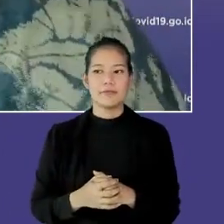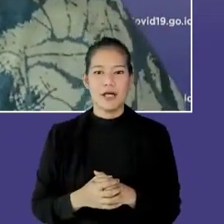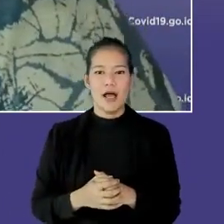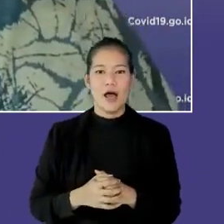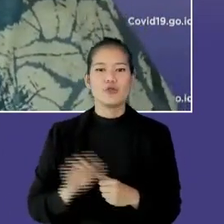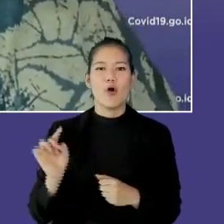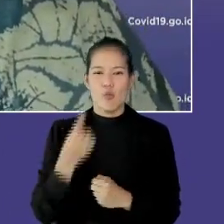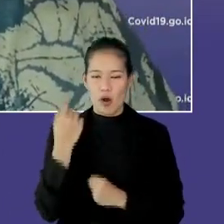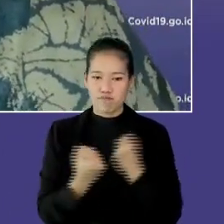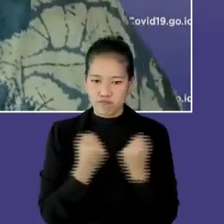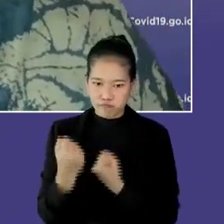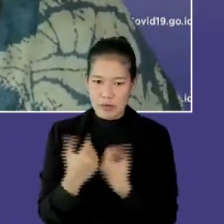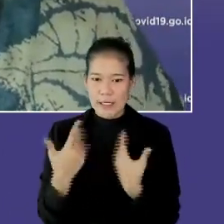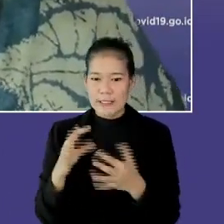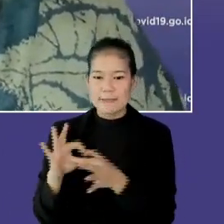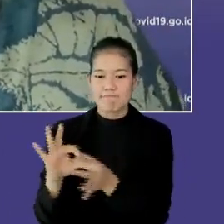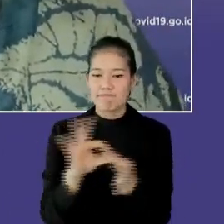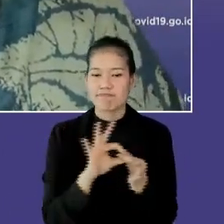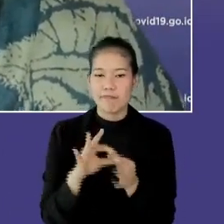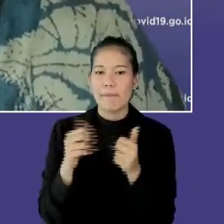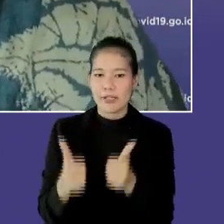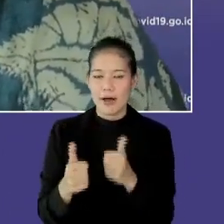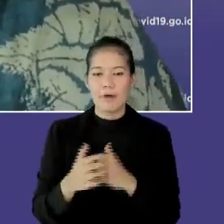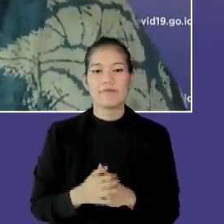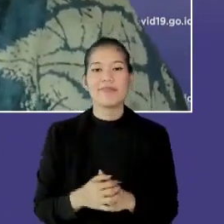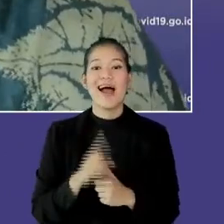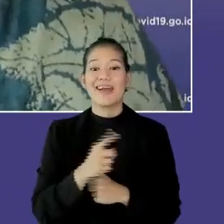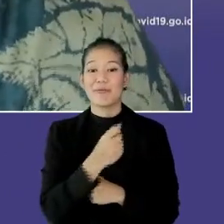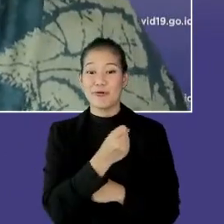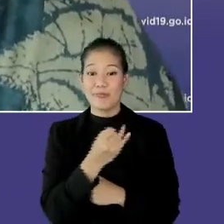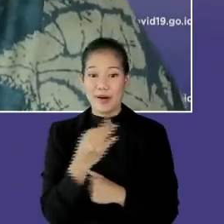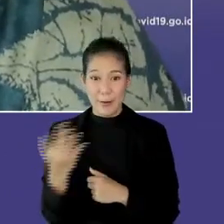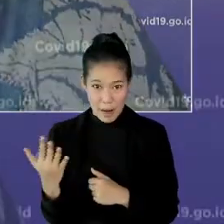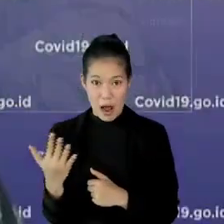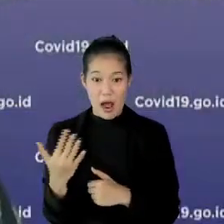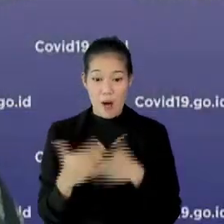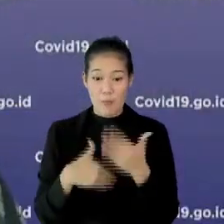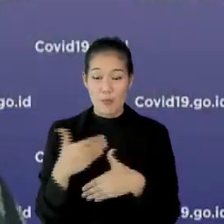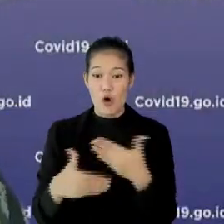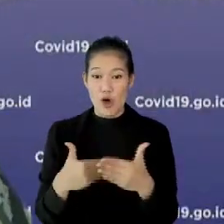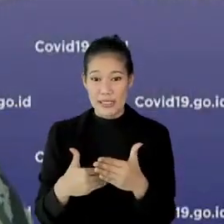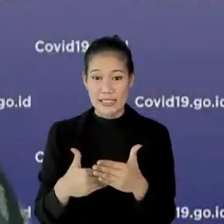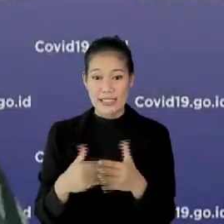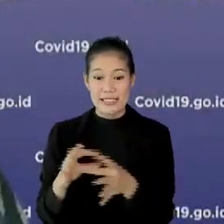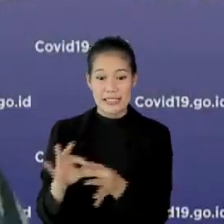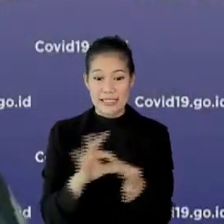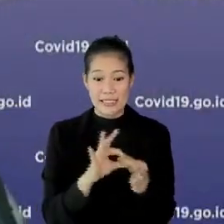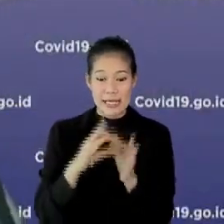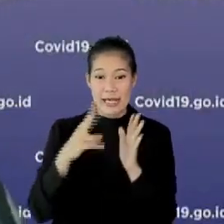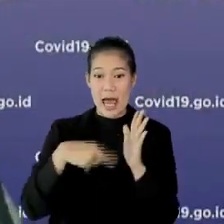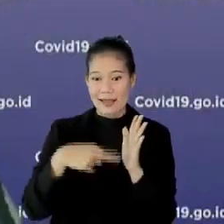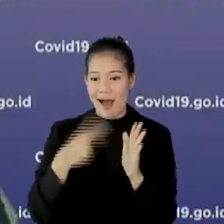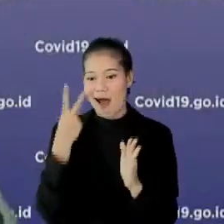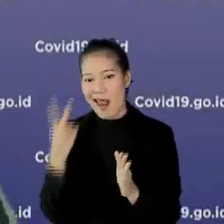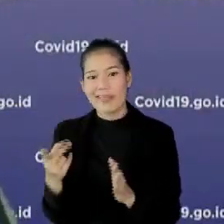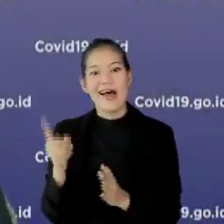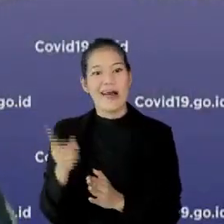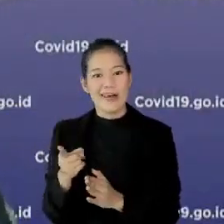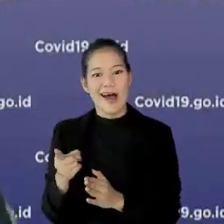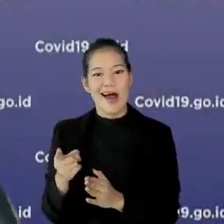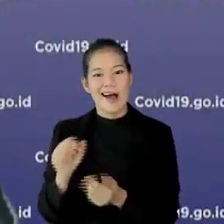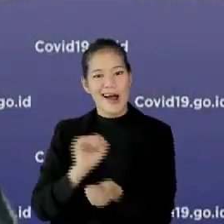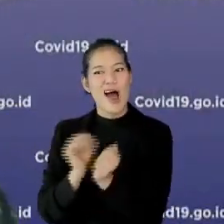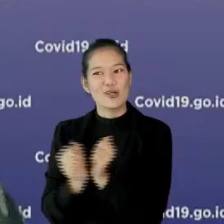mulai dilakukan bagaimana sinkronisasi data dapat berjalan. Ada beberapa pada saat melaksanakan proses sinkronisasi tersebut ditemukanlah misalnya